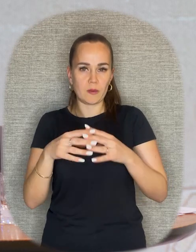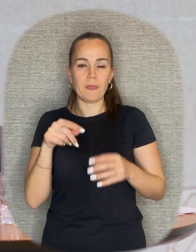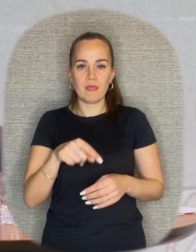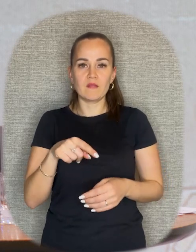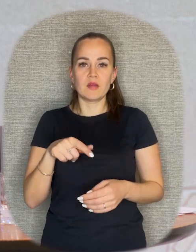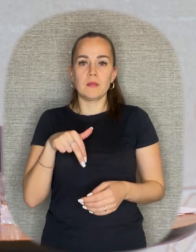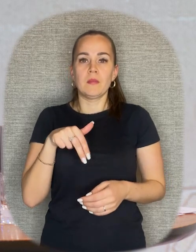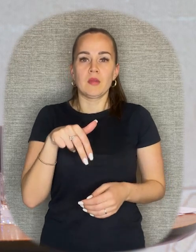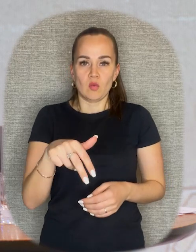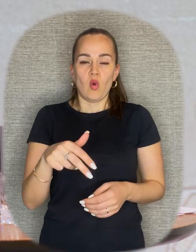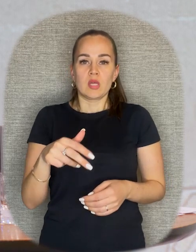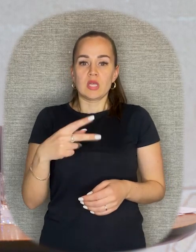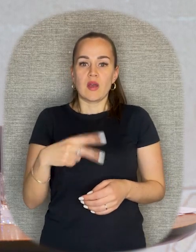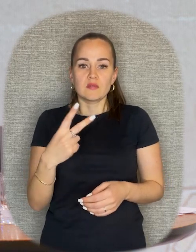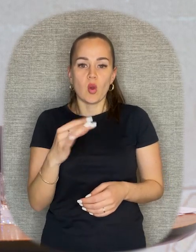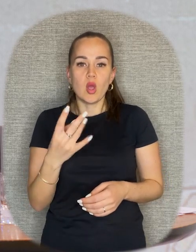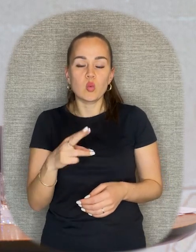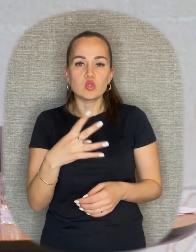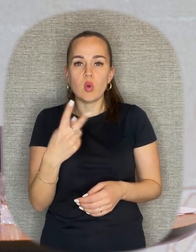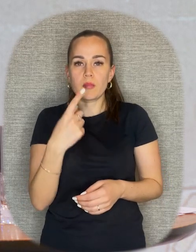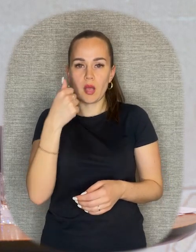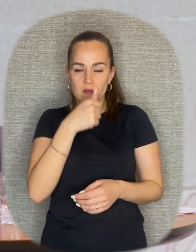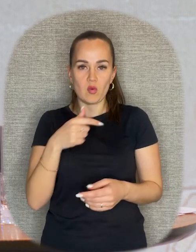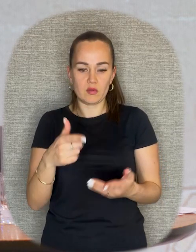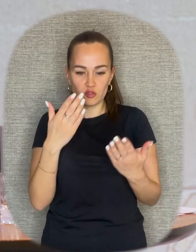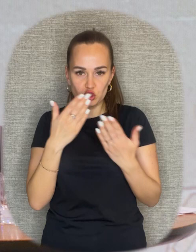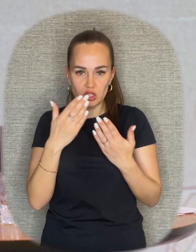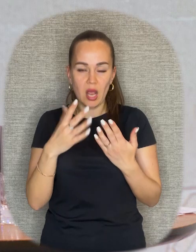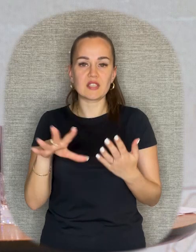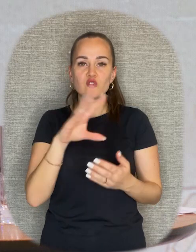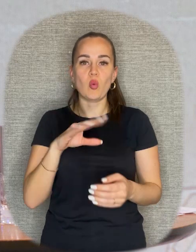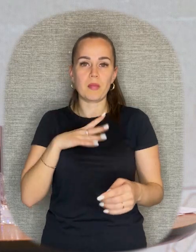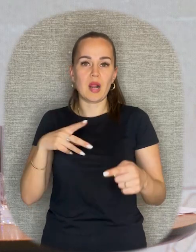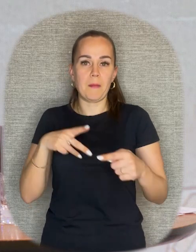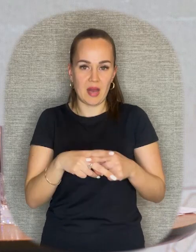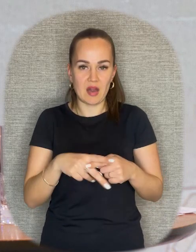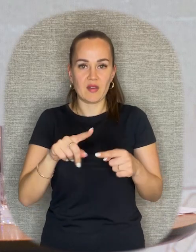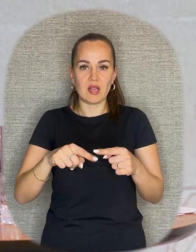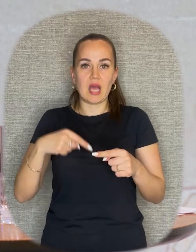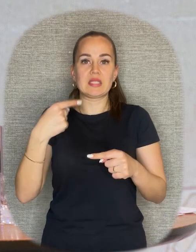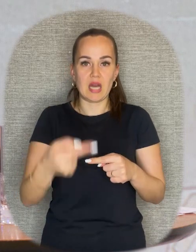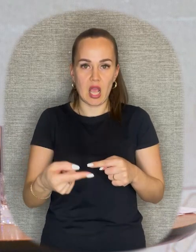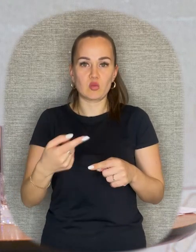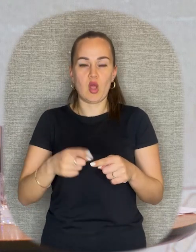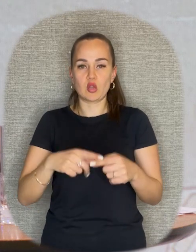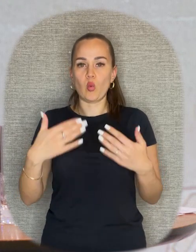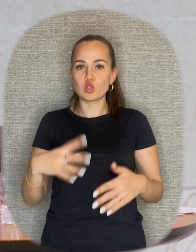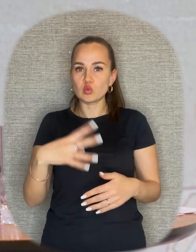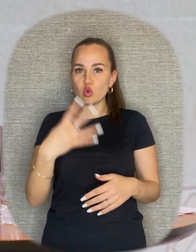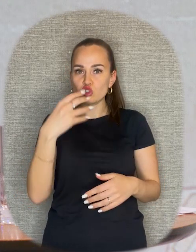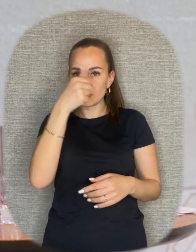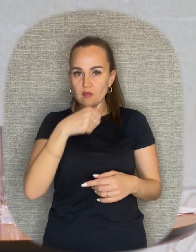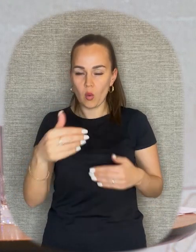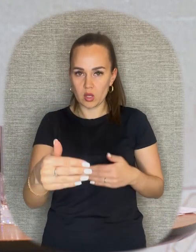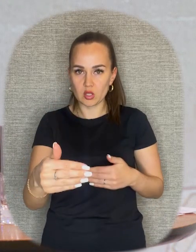как развивалась история история Ленинградской архитектуры вы подходите к 22 июня сорок перго года и вы